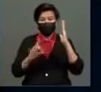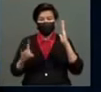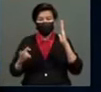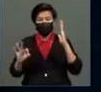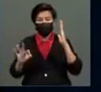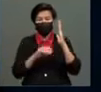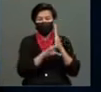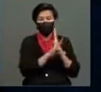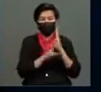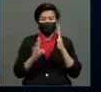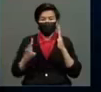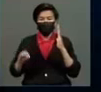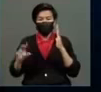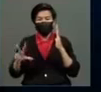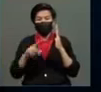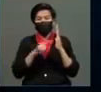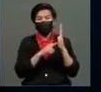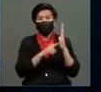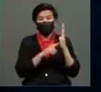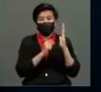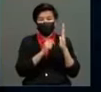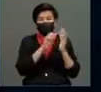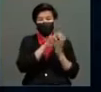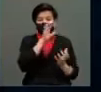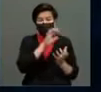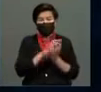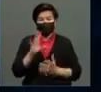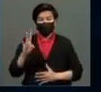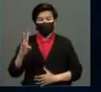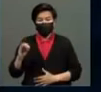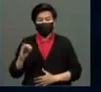73สมุทรปราการ70ระนอง